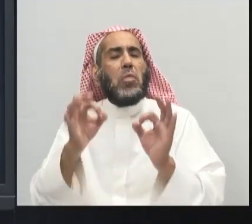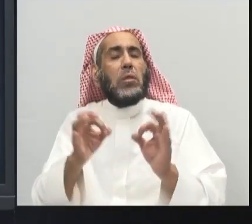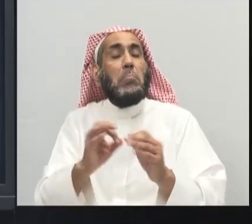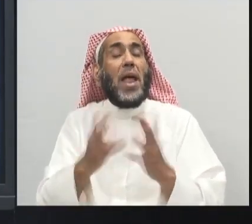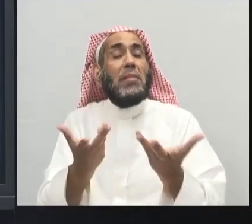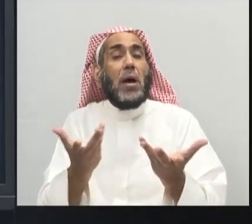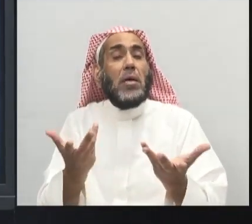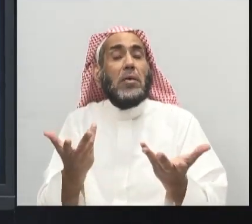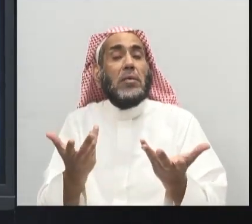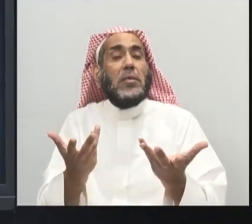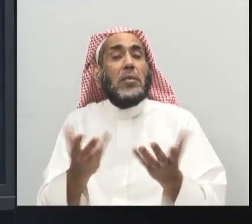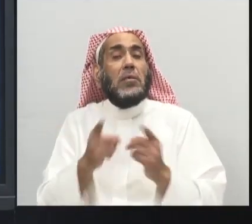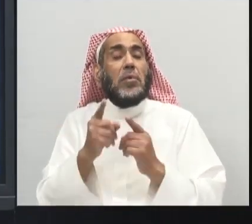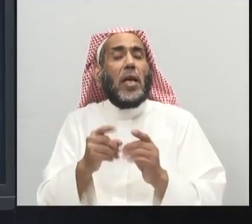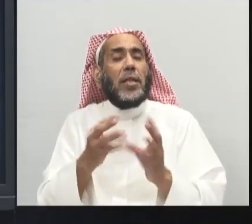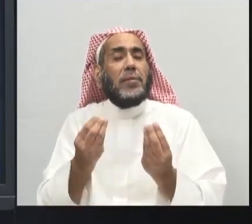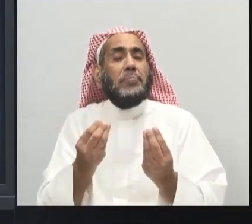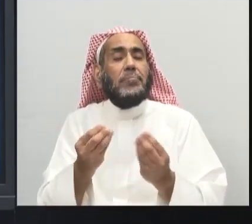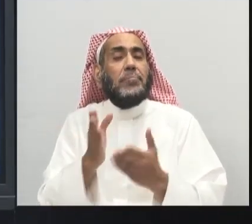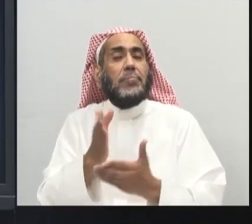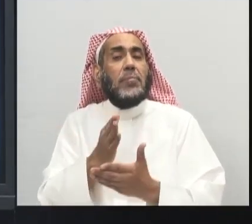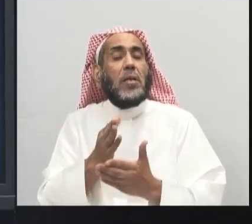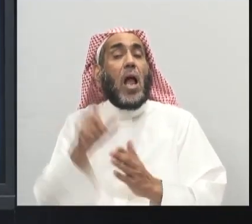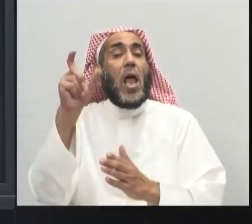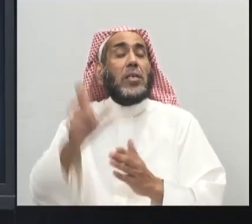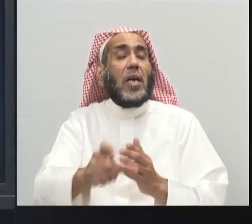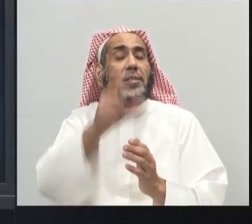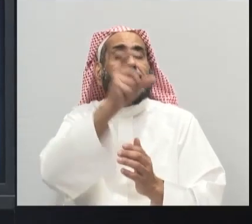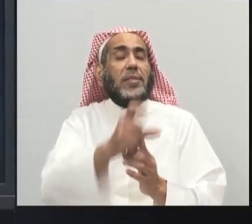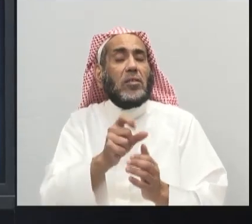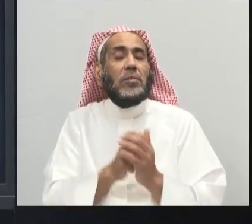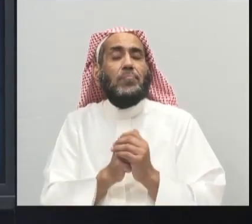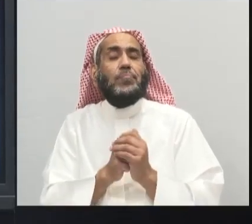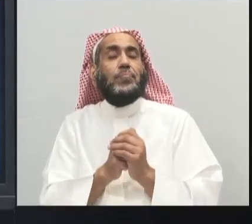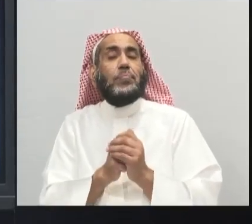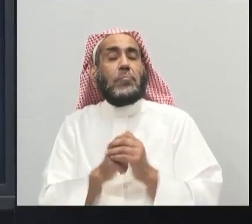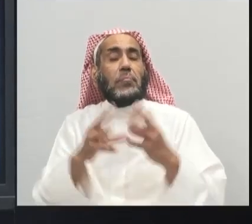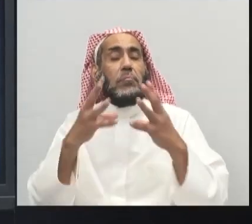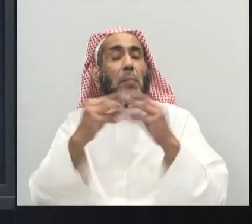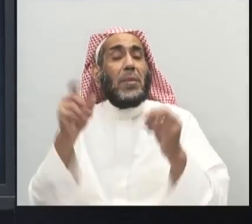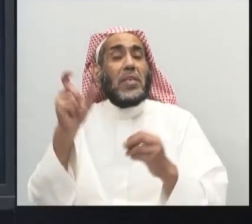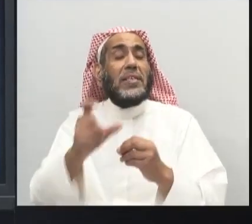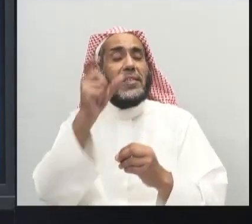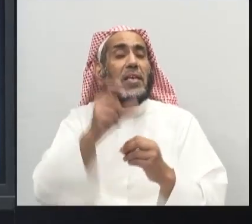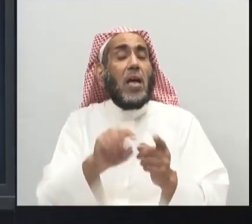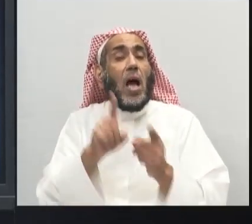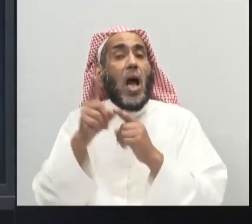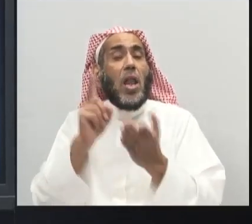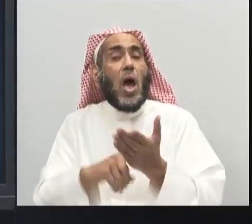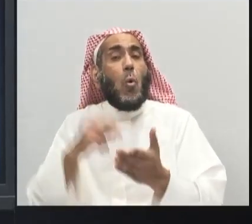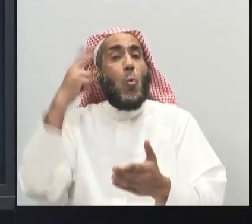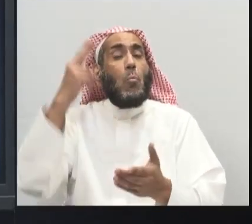حيث ماذا من حيثيه من حيثيه الاشخاص من حيثيه الاشخاص ما معنى الاشخاص يعني انه